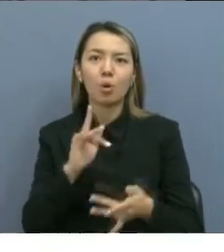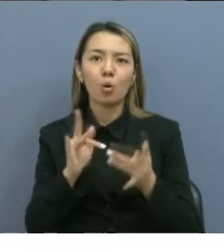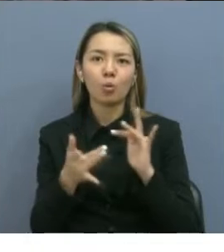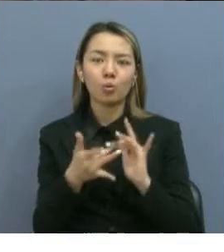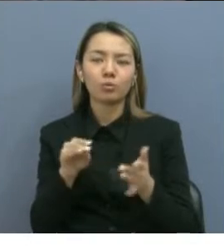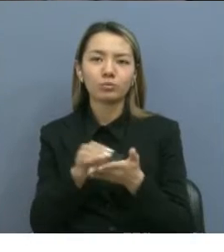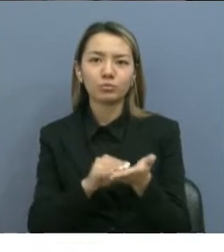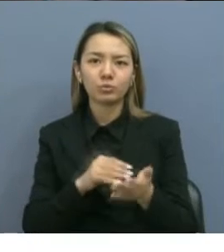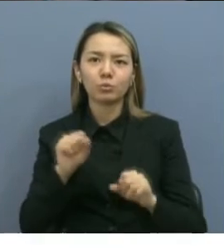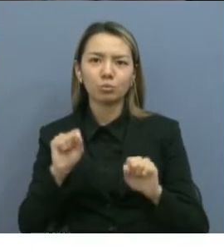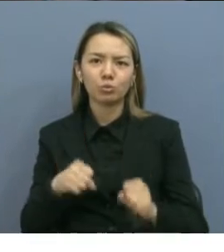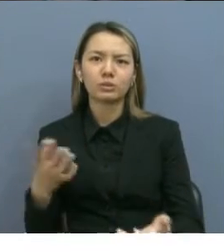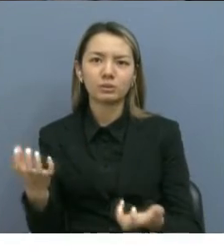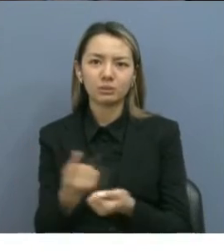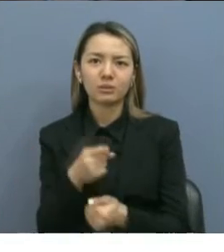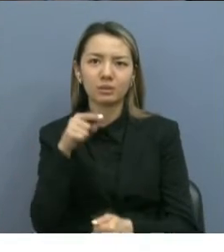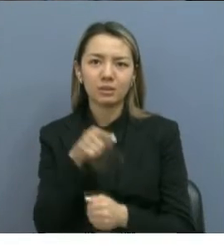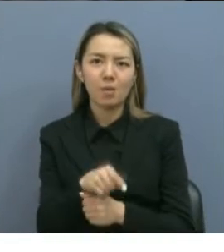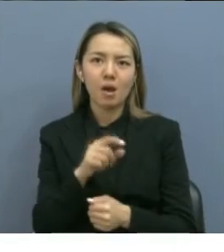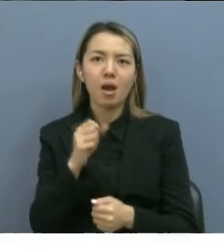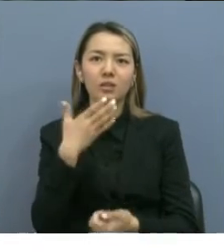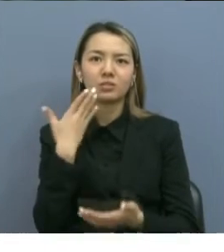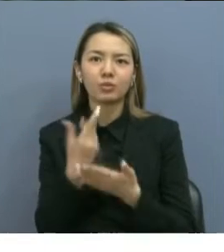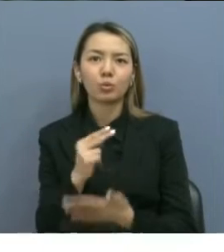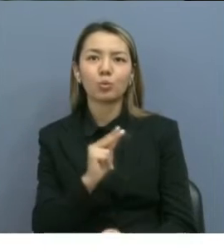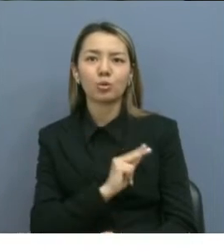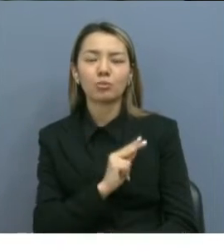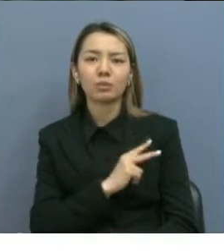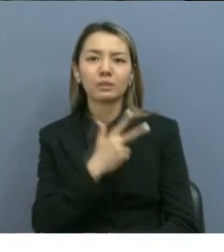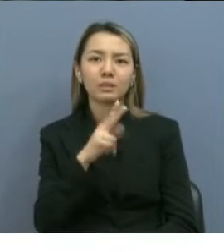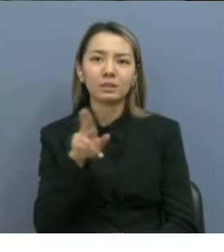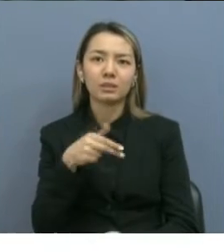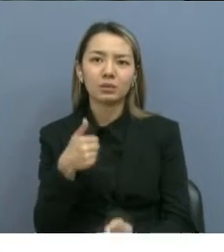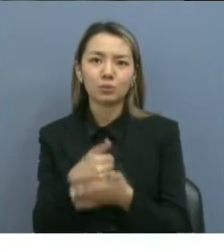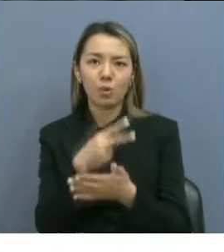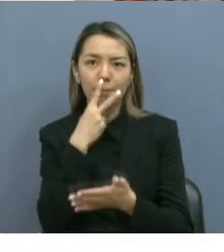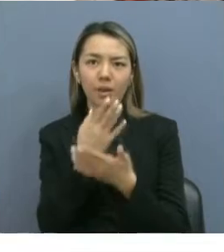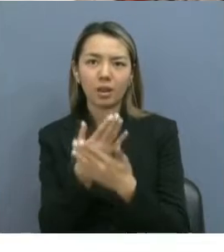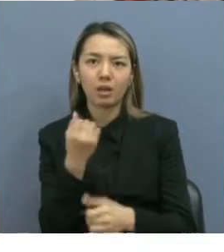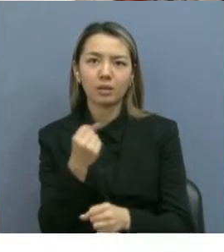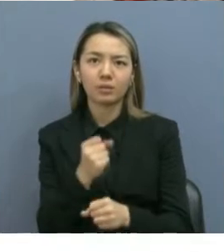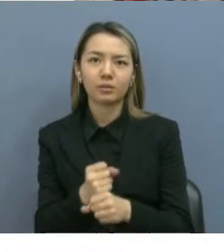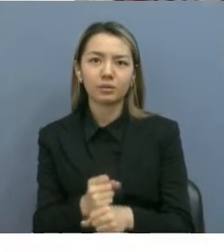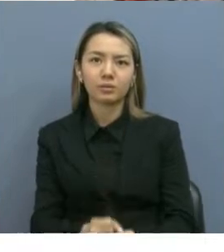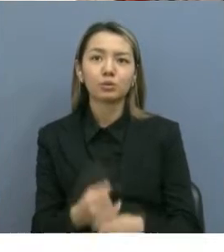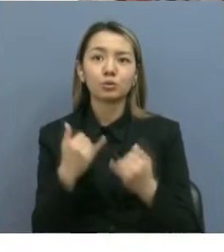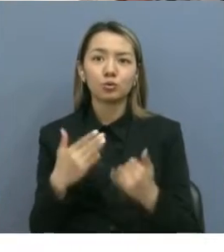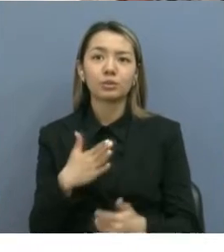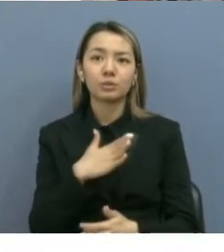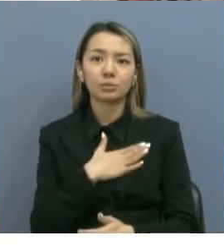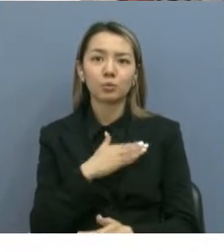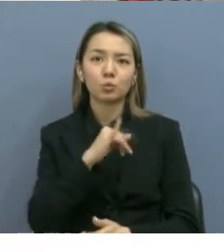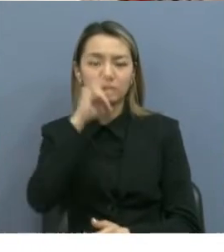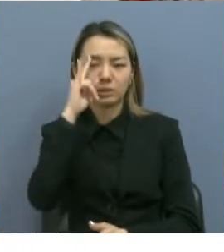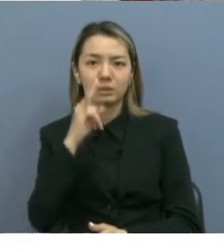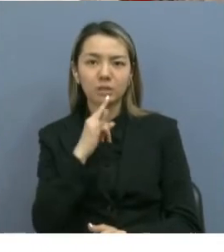арқылы іздеп тауып көруге болады. Ал жергілікті мұражай өз жұмысын 3D форматта ұсынуда. Бүгін біз солтүстік